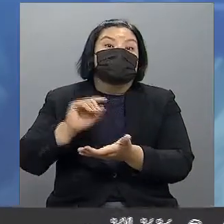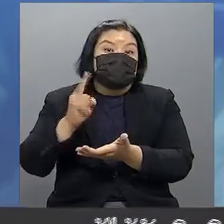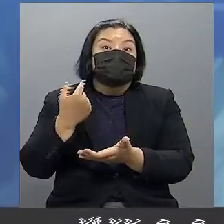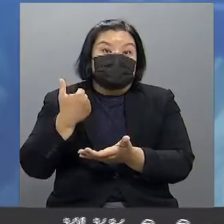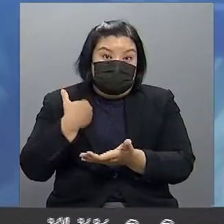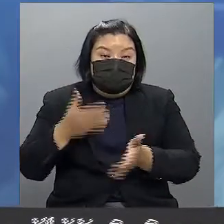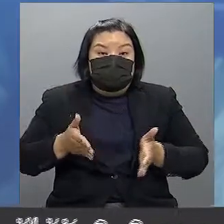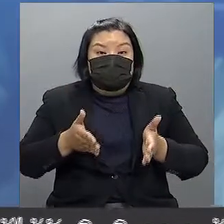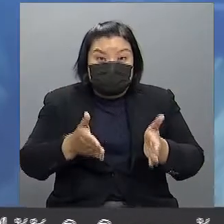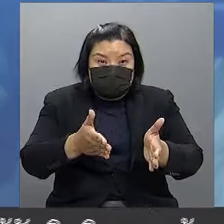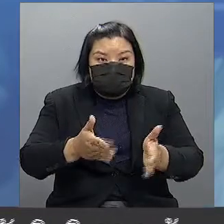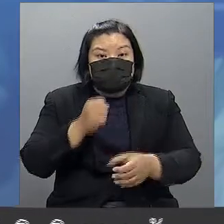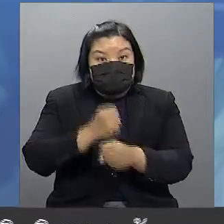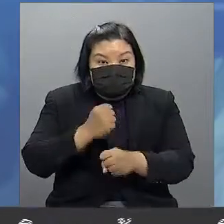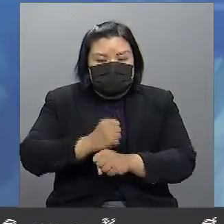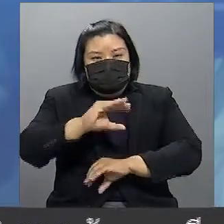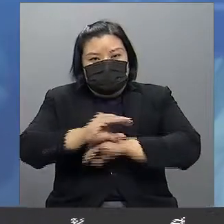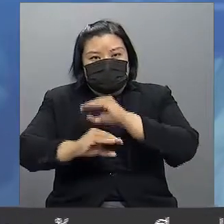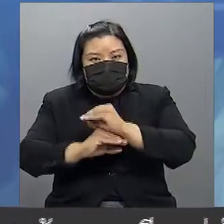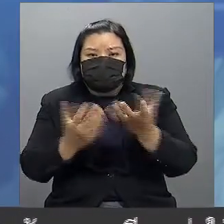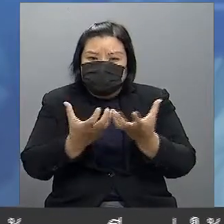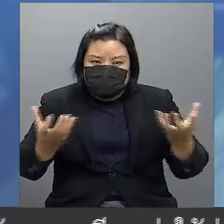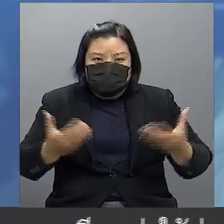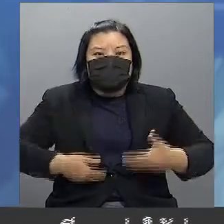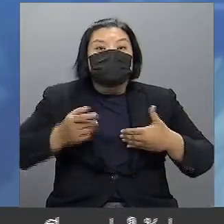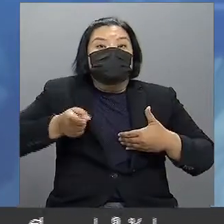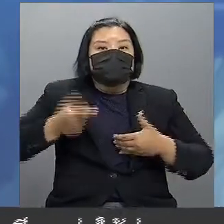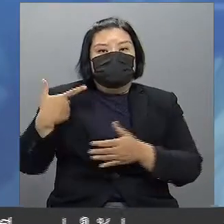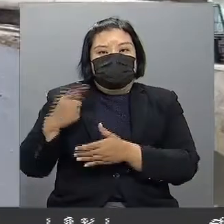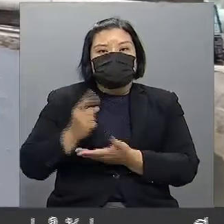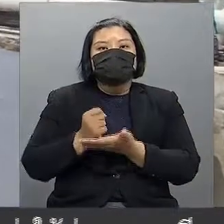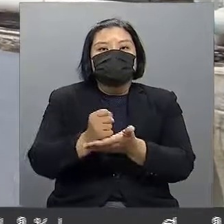อีกหลากหลายประเภทนะคะล้วนแล้วแต่เป็นประโยชน์ต่อสาธารณะค่ะ